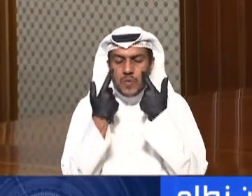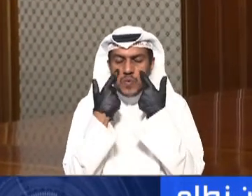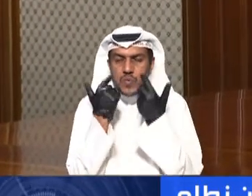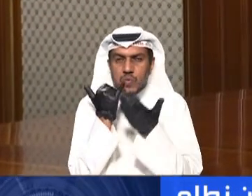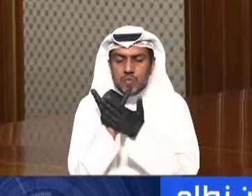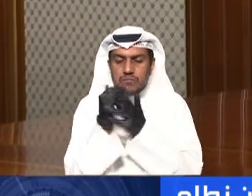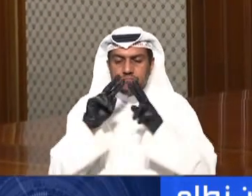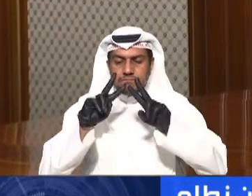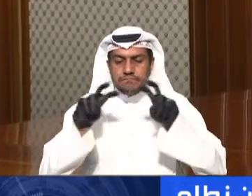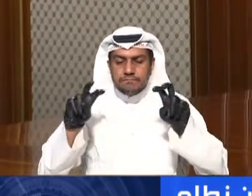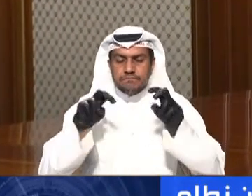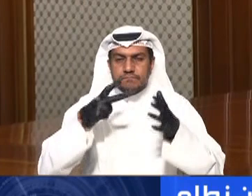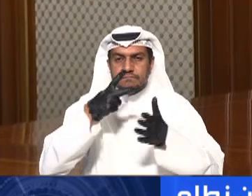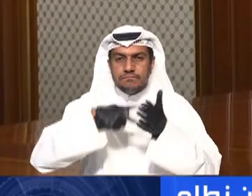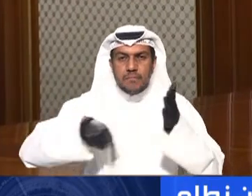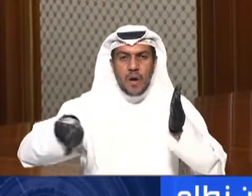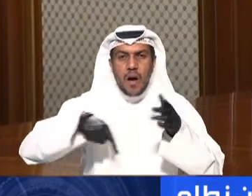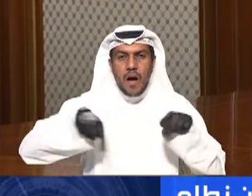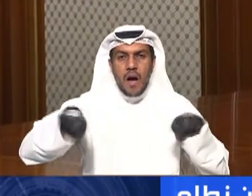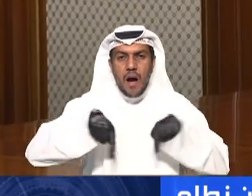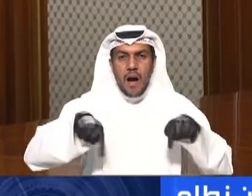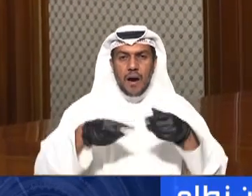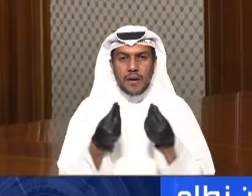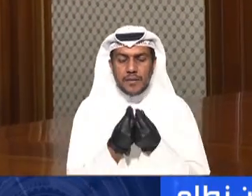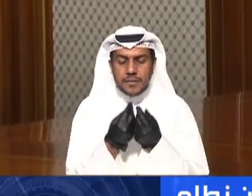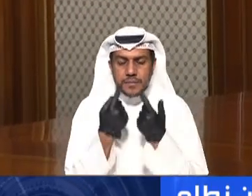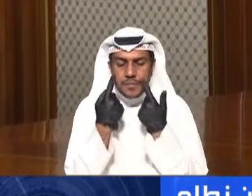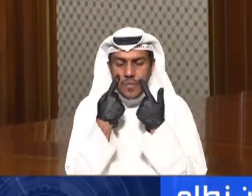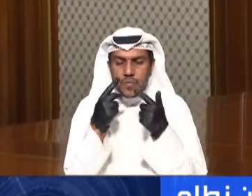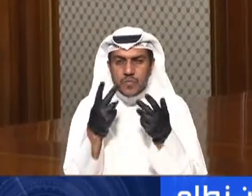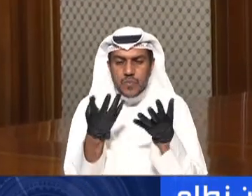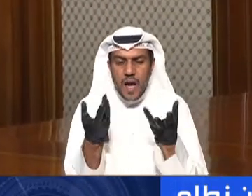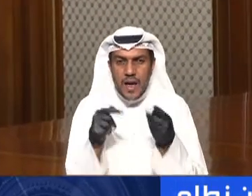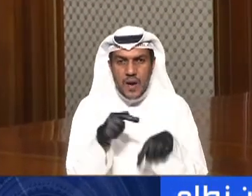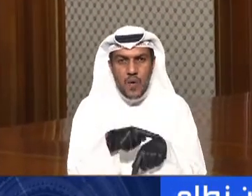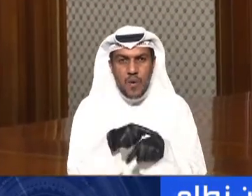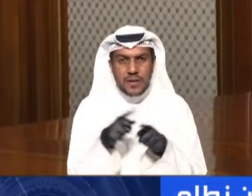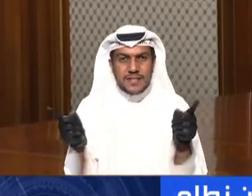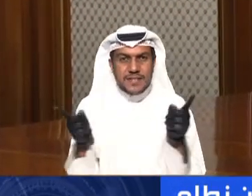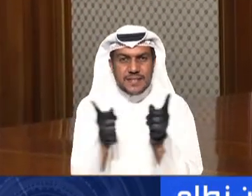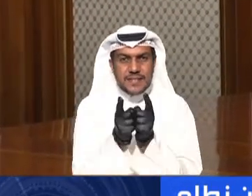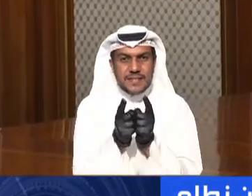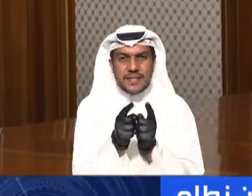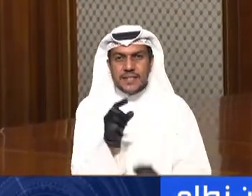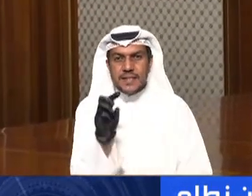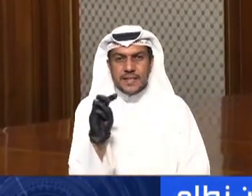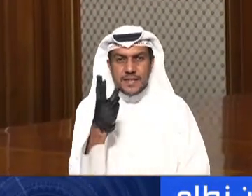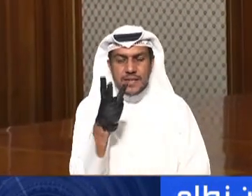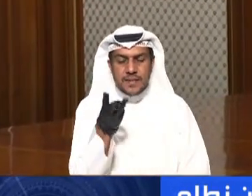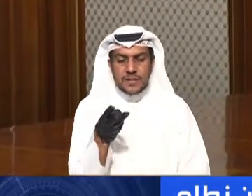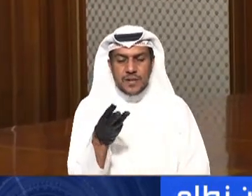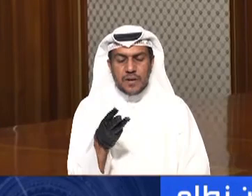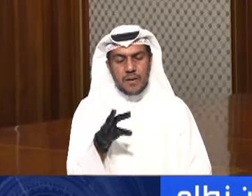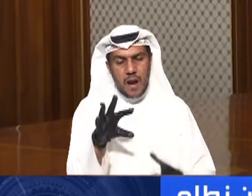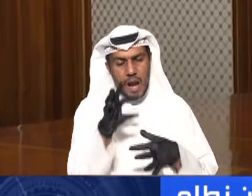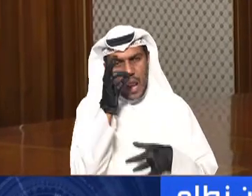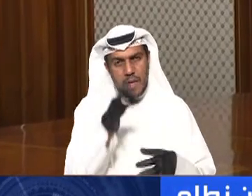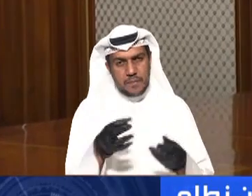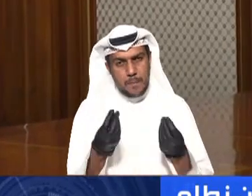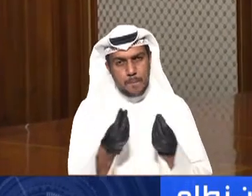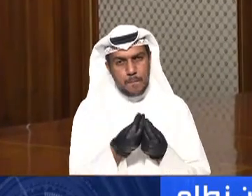كل التعاقدات اللي تمت بهذه الفترة، ولكن حريصين على أن نشارك إخواننا في مجلس